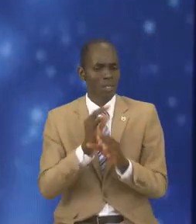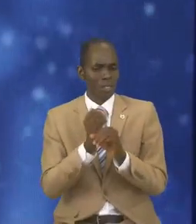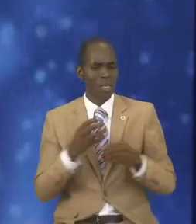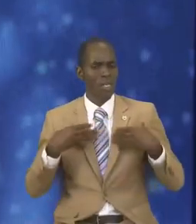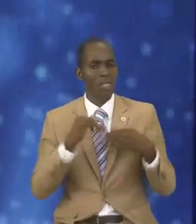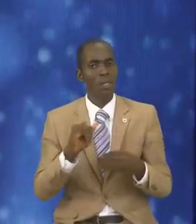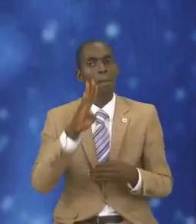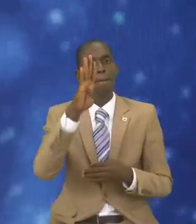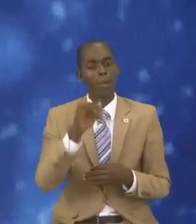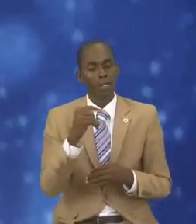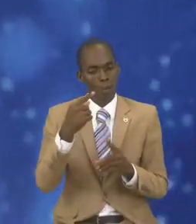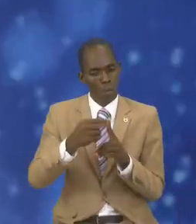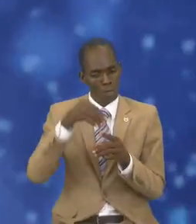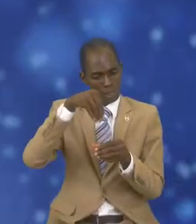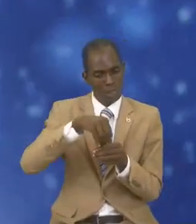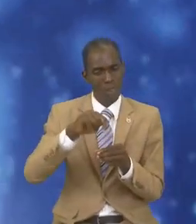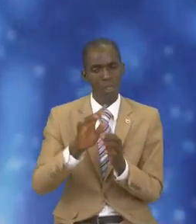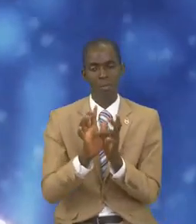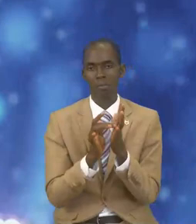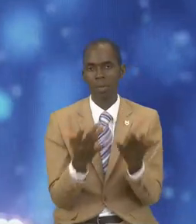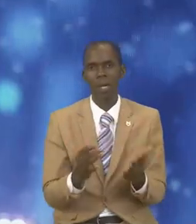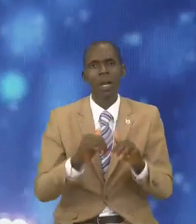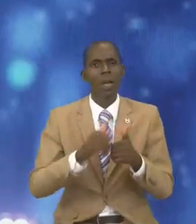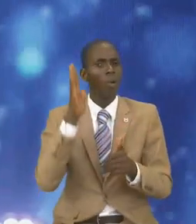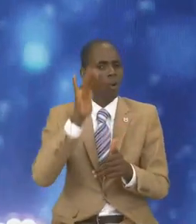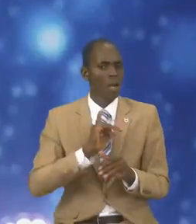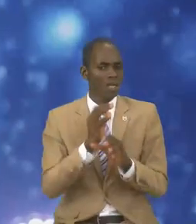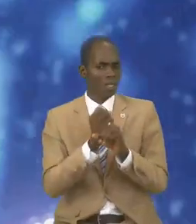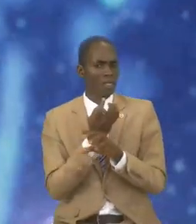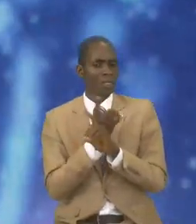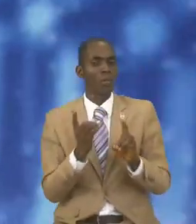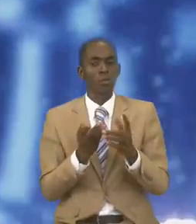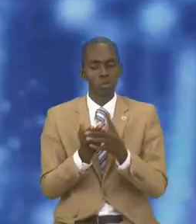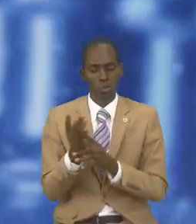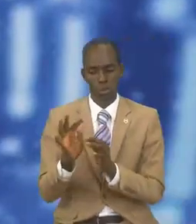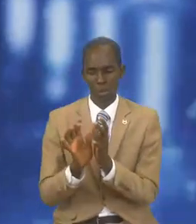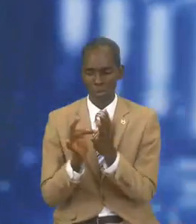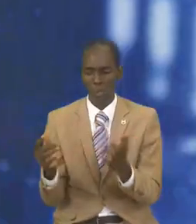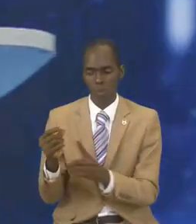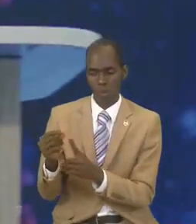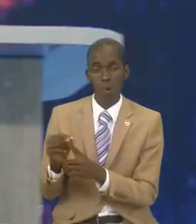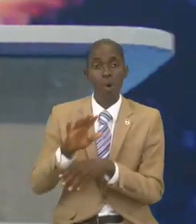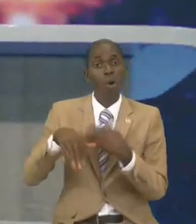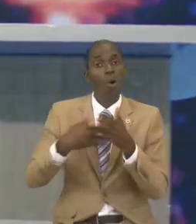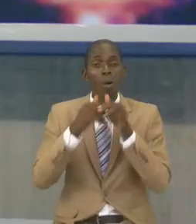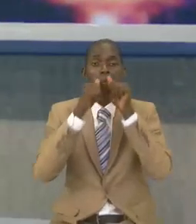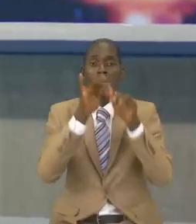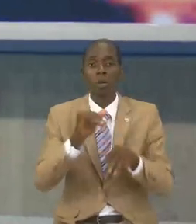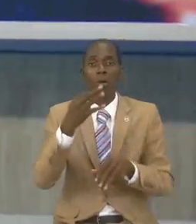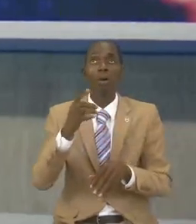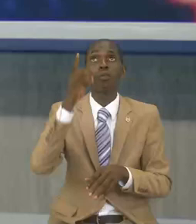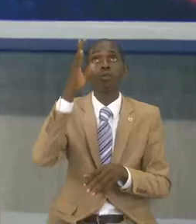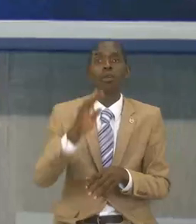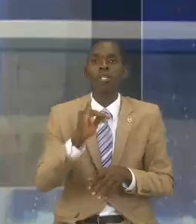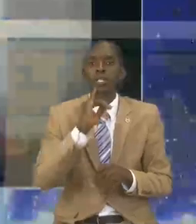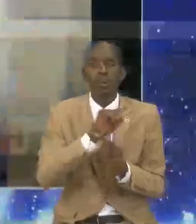la parole, par les écritures. Est-ce que nous voulons avoir la délivrance? Par les écritures. Toutes les bénédictions de Dieu, c'est